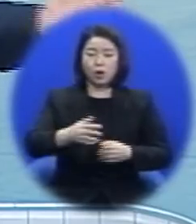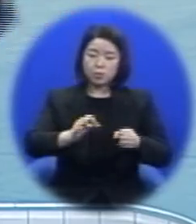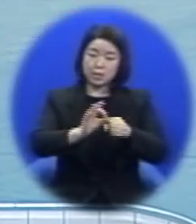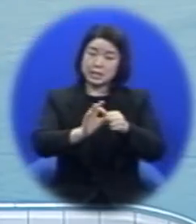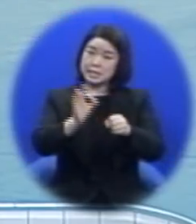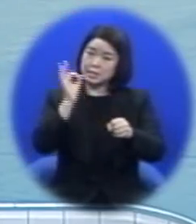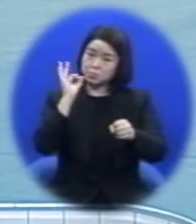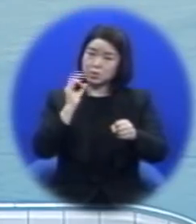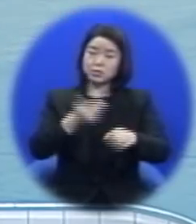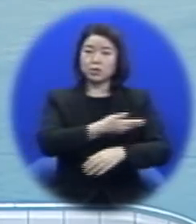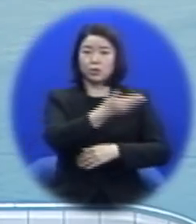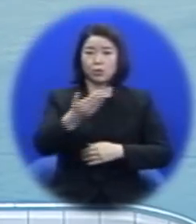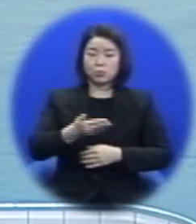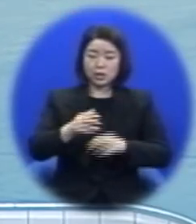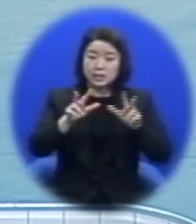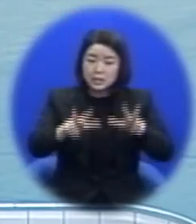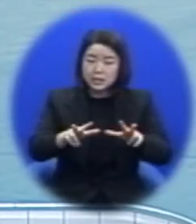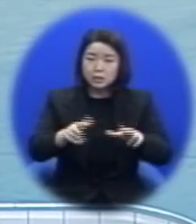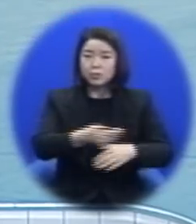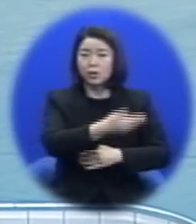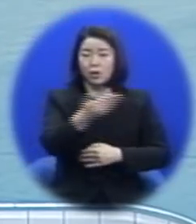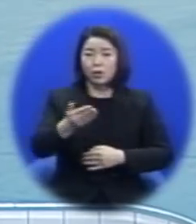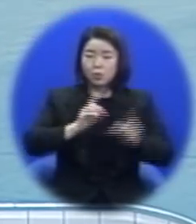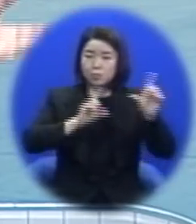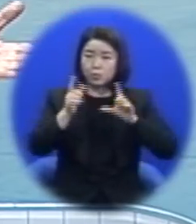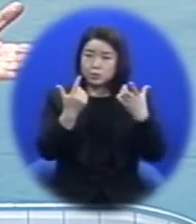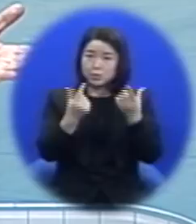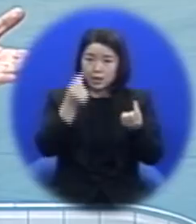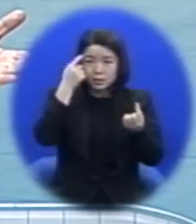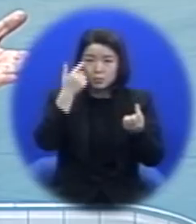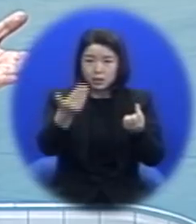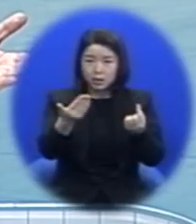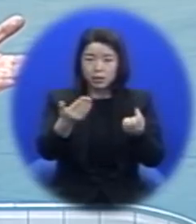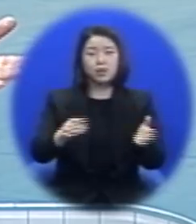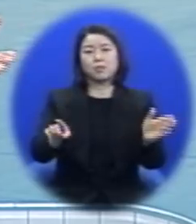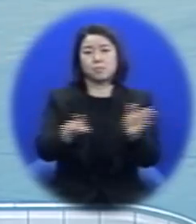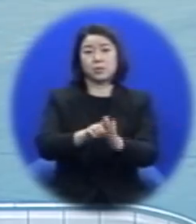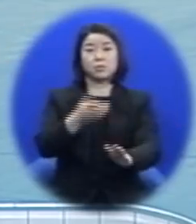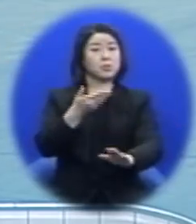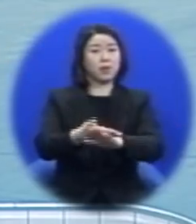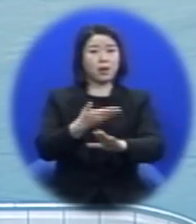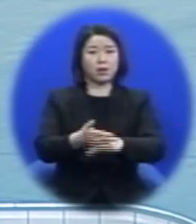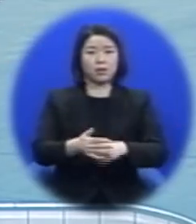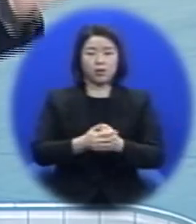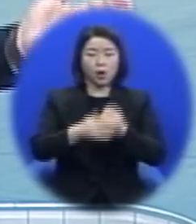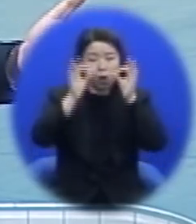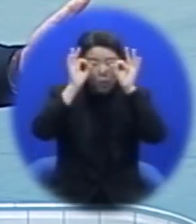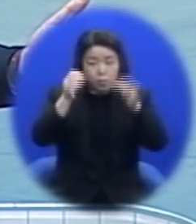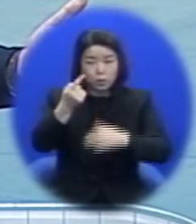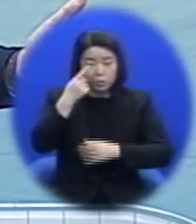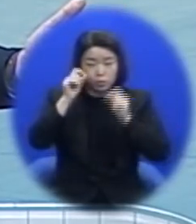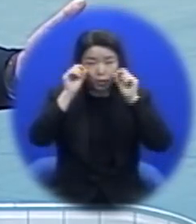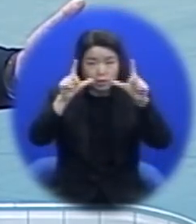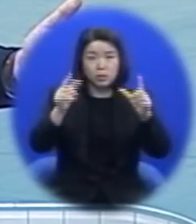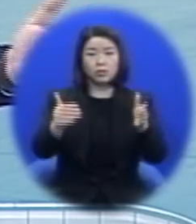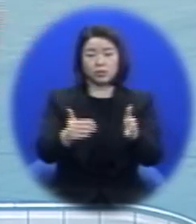전에 여러분과 지금이 같습니까? 믿음이 달라졌잖아요. 보는 눈도